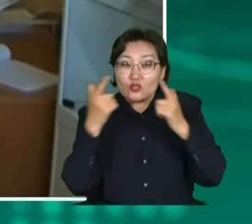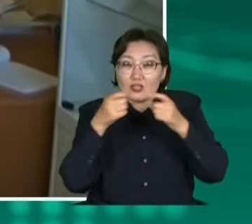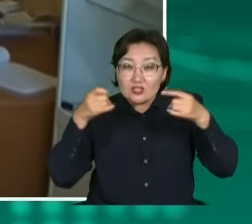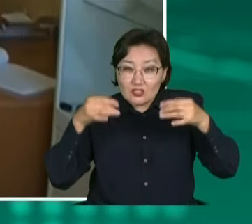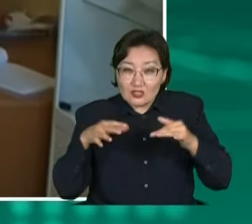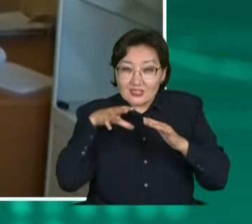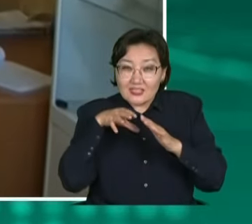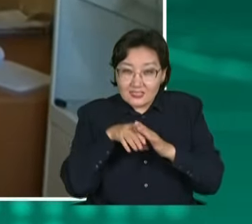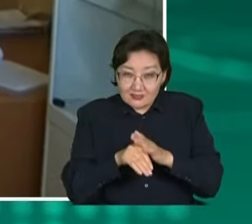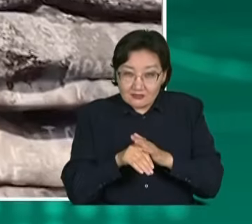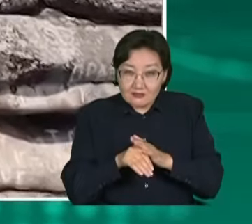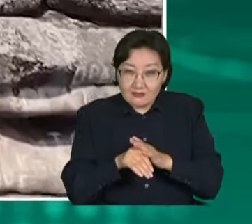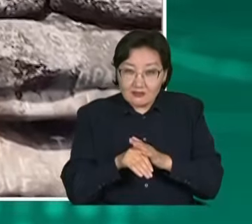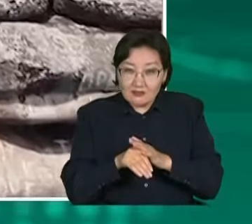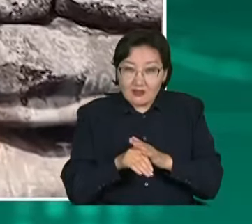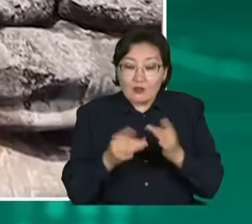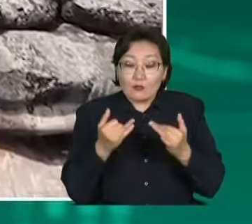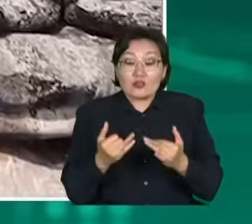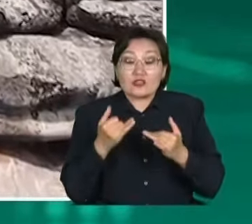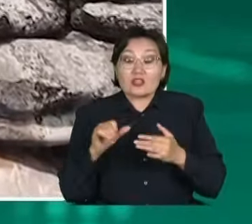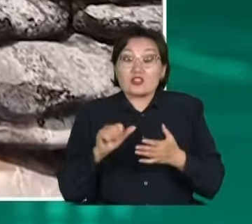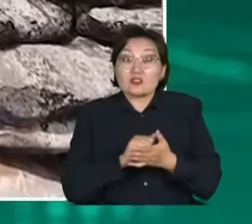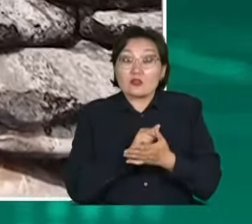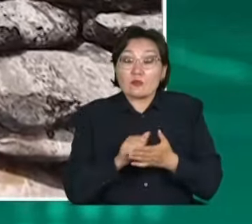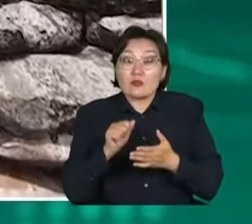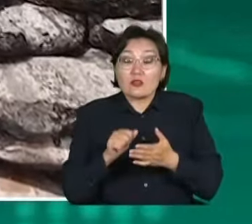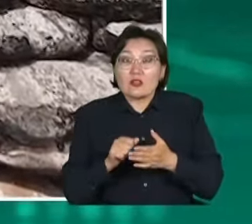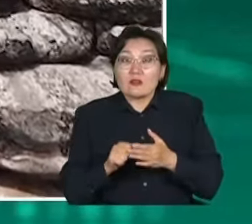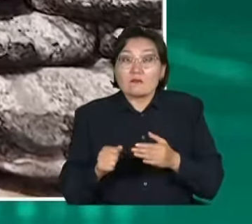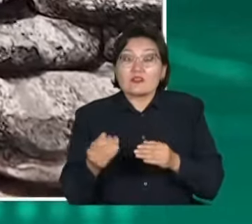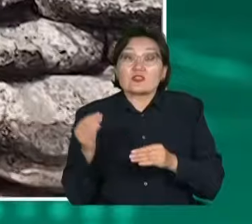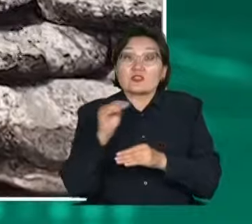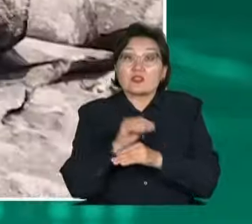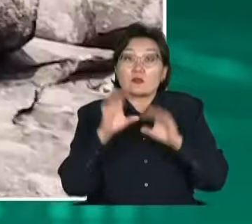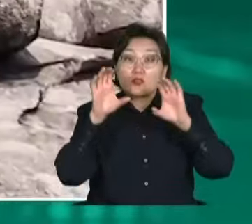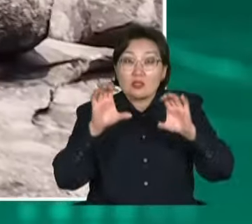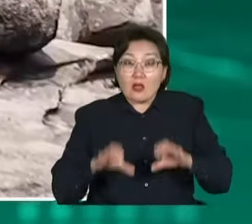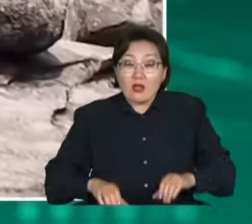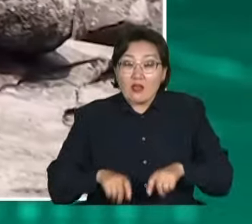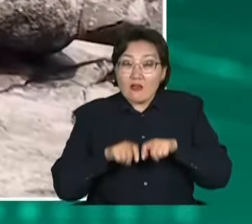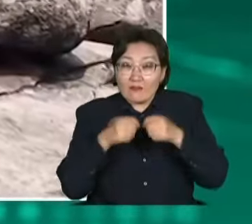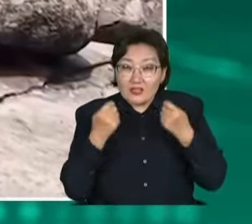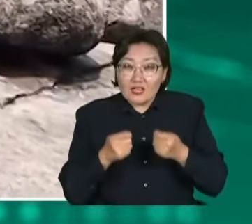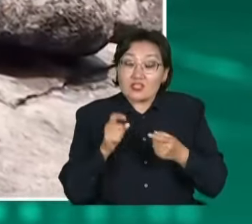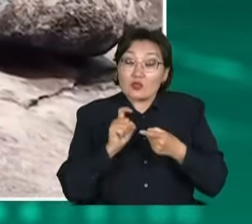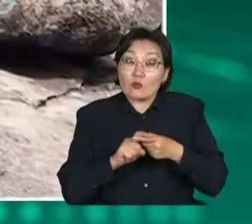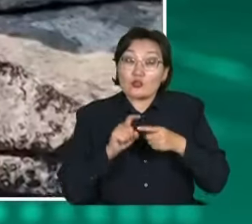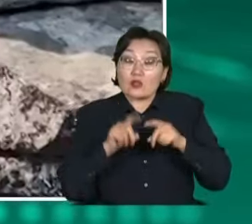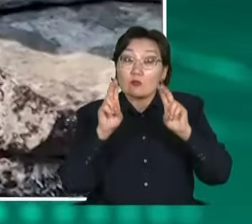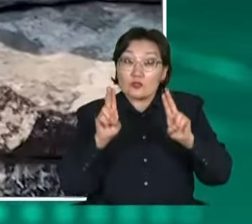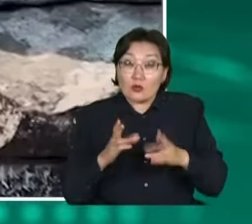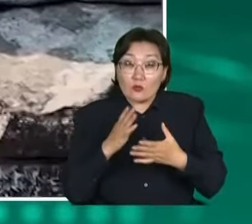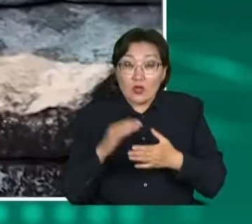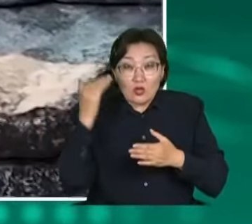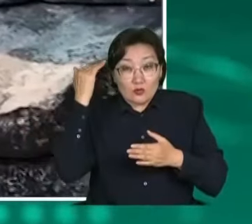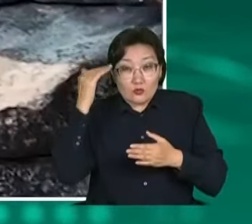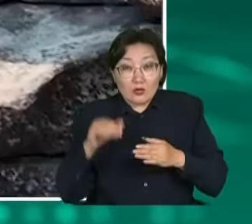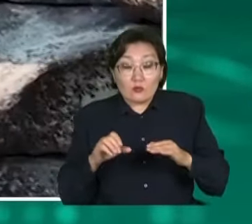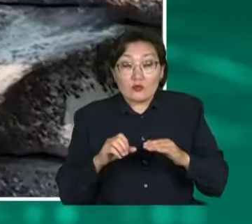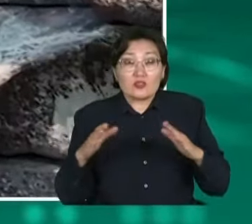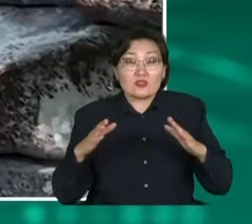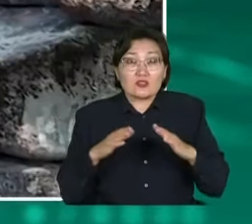жүйеге енеді. Айтпақшы, бүгінгі құжатта ілеспе заң ретінде вандализм бойынша да норма бар. Бұдан былай бөтеннің мүлкін